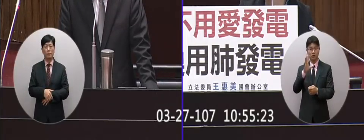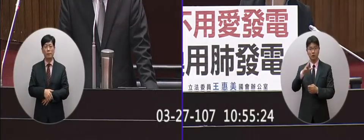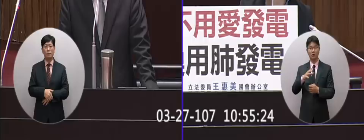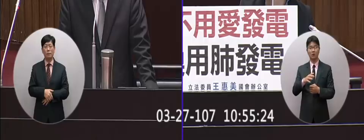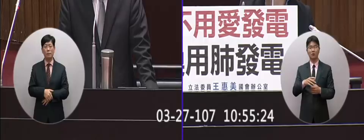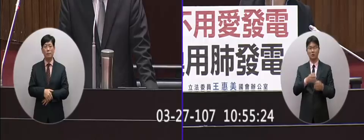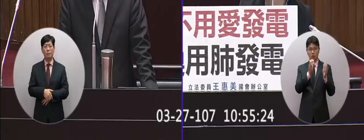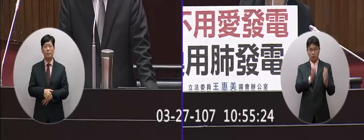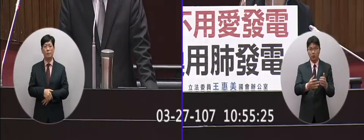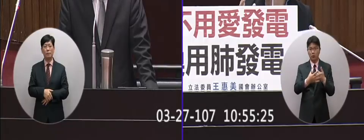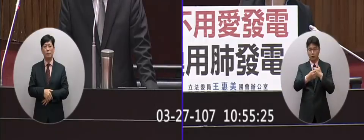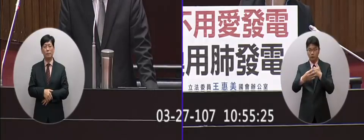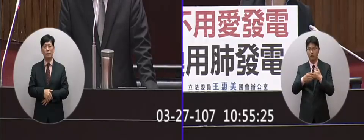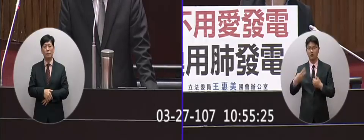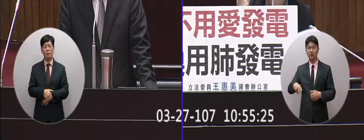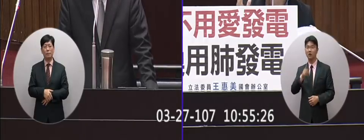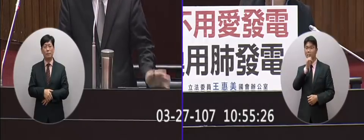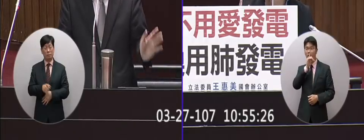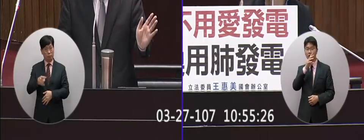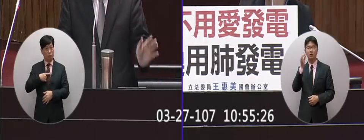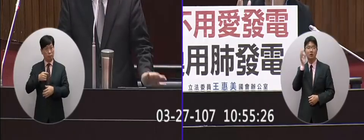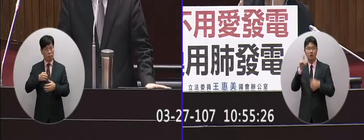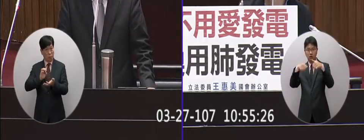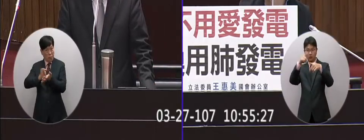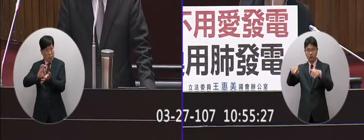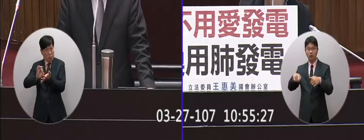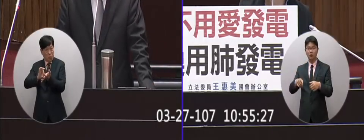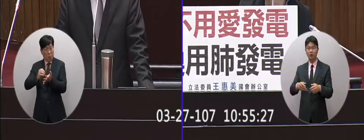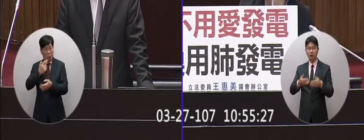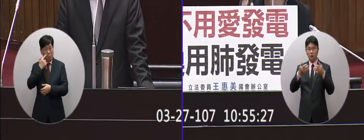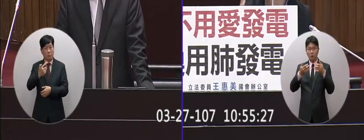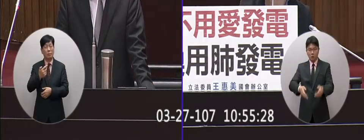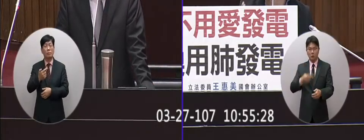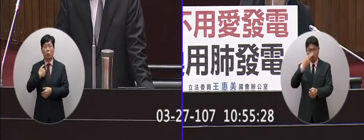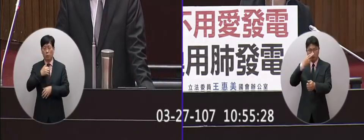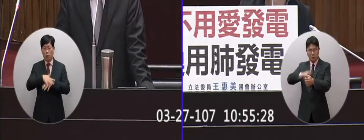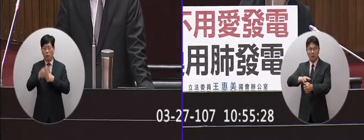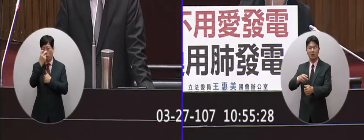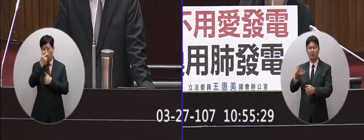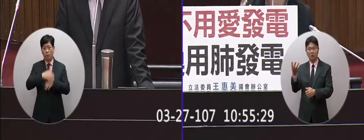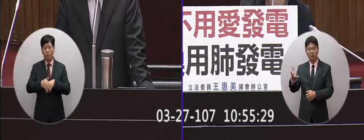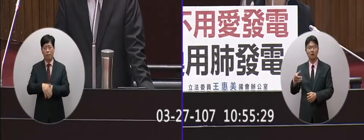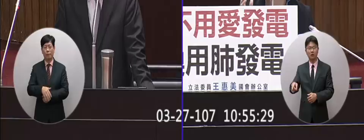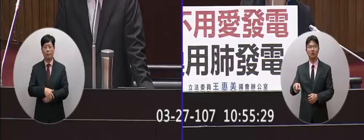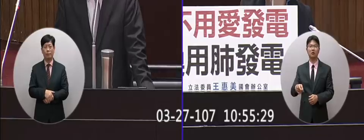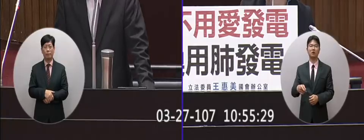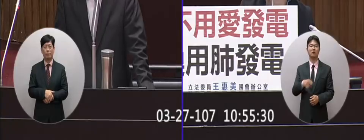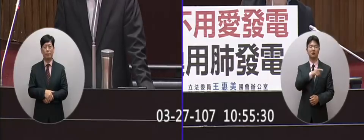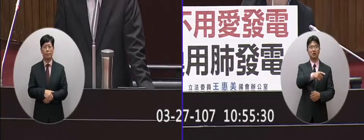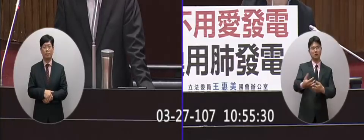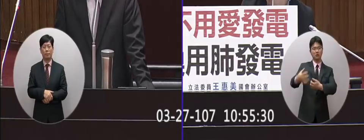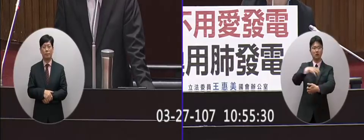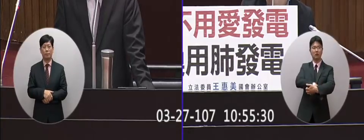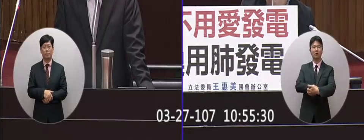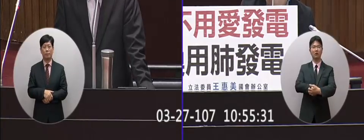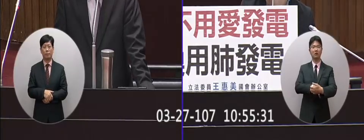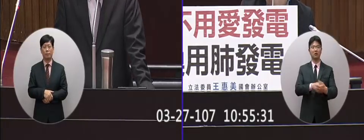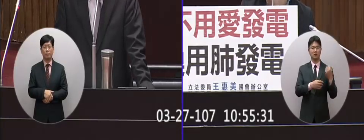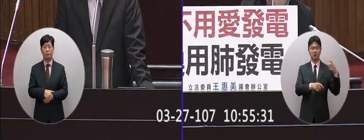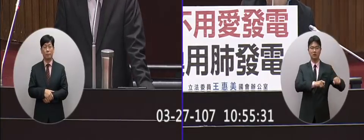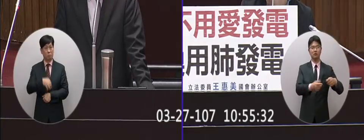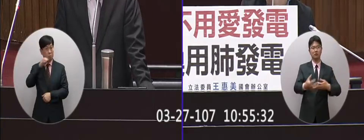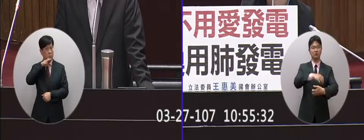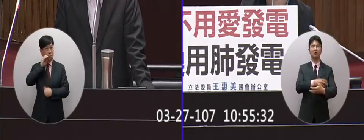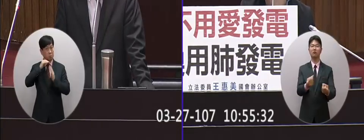范，但是我们这个台中跟彰化、重灾区，既然我们彰化是没有在你们的示范期的， 彰